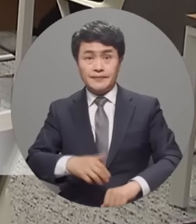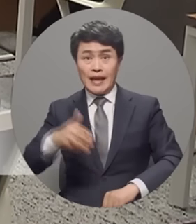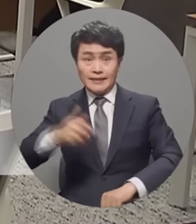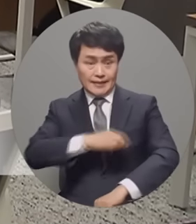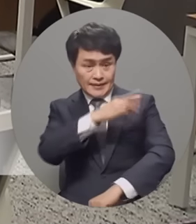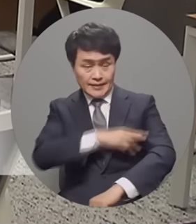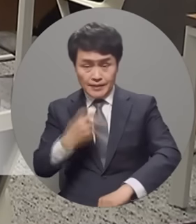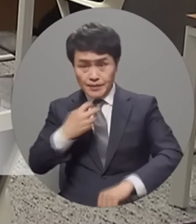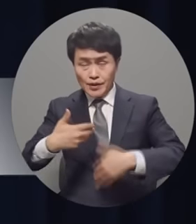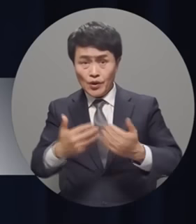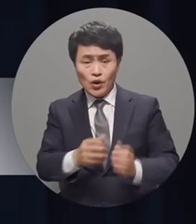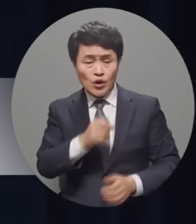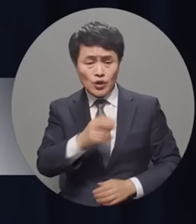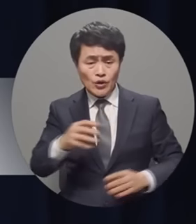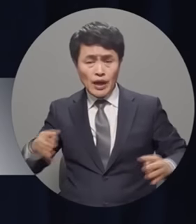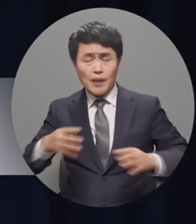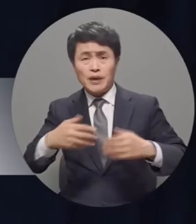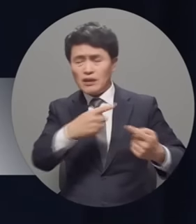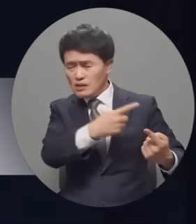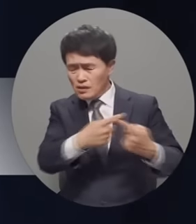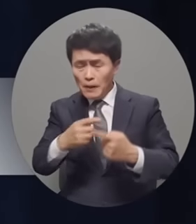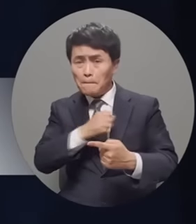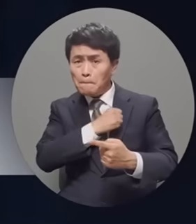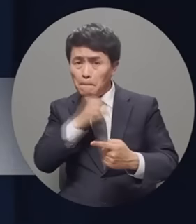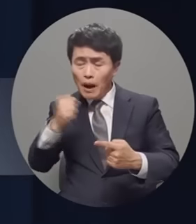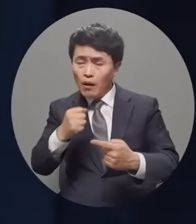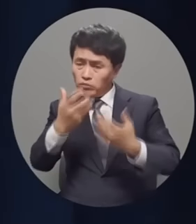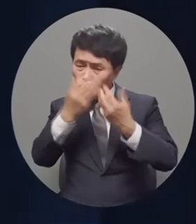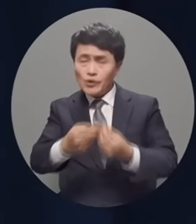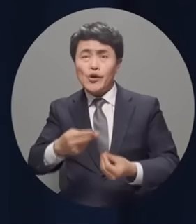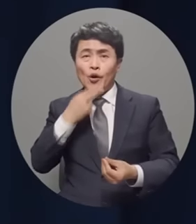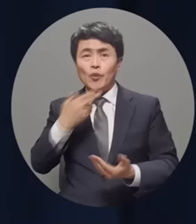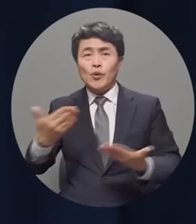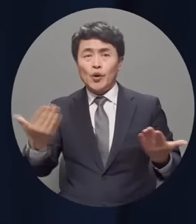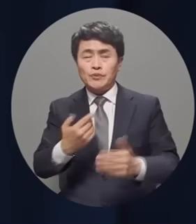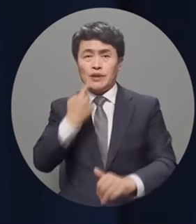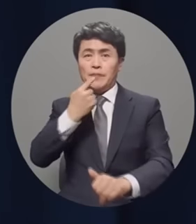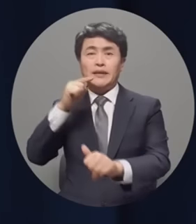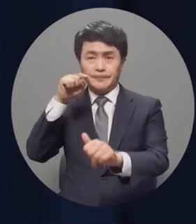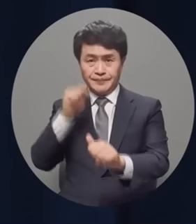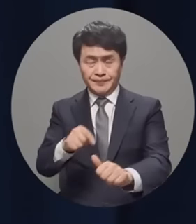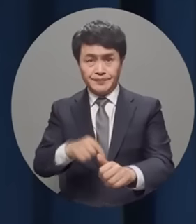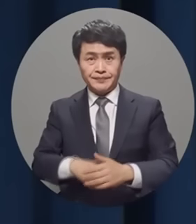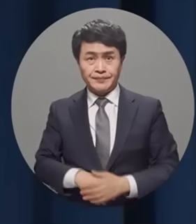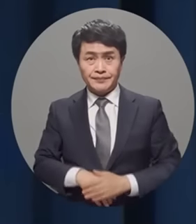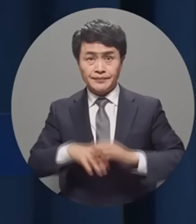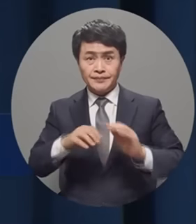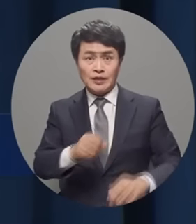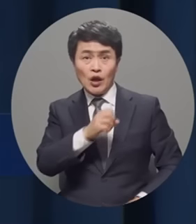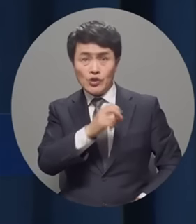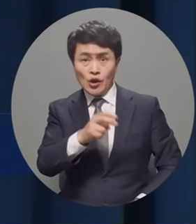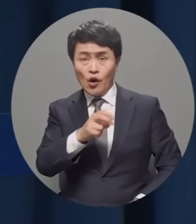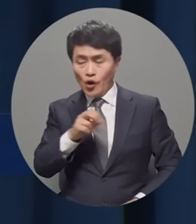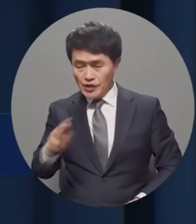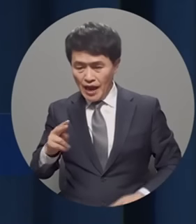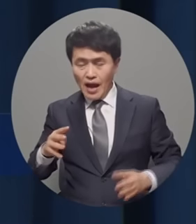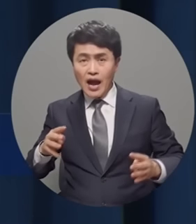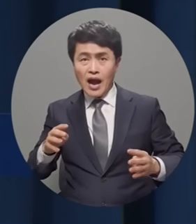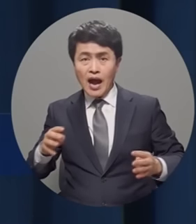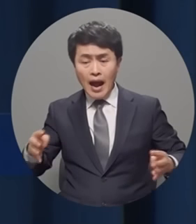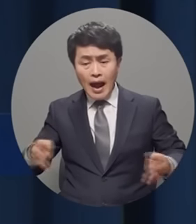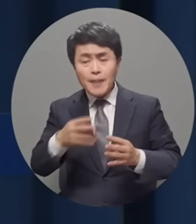대통령실은 여야 합의 없이 일방적으로 통과된 것도 전례가 없는 일이라고 지적했습니다. 여야 합의 없이